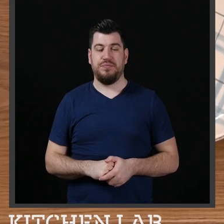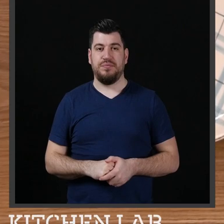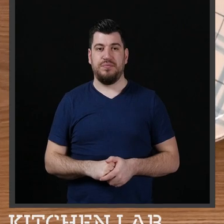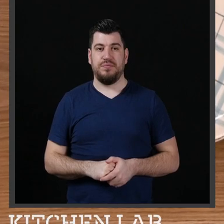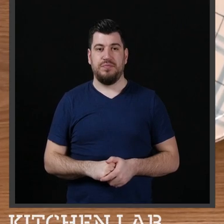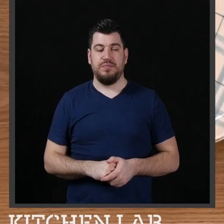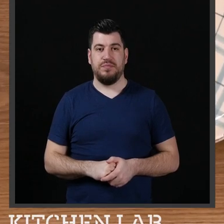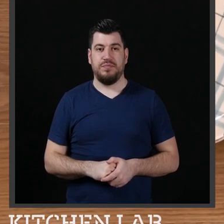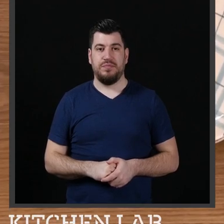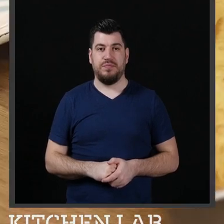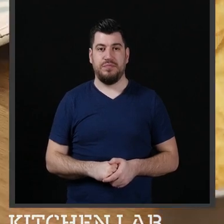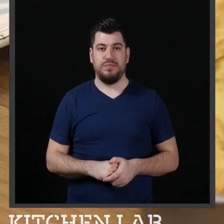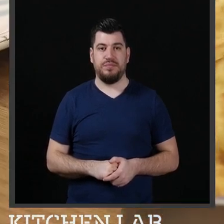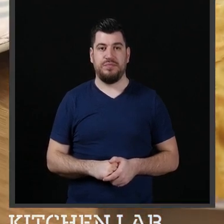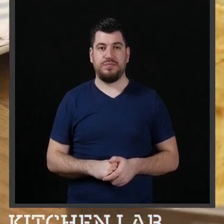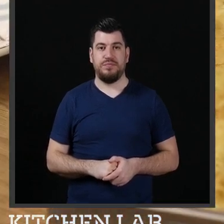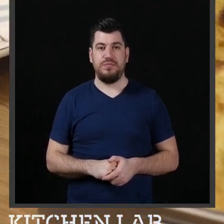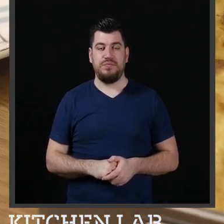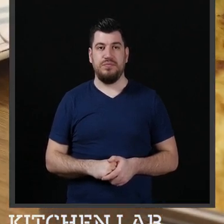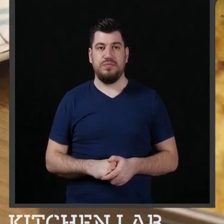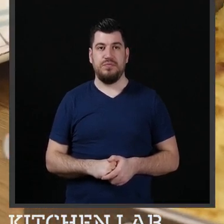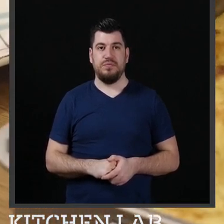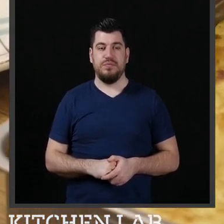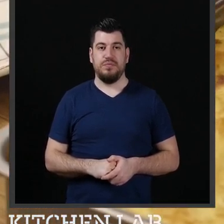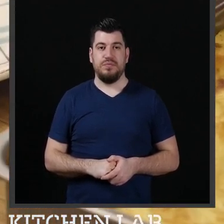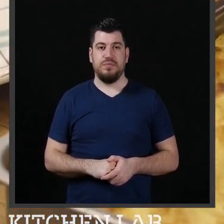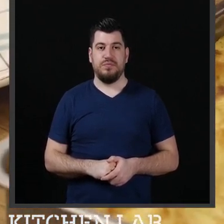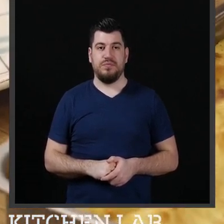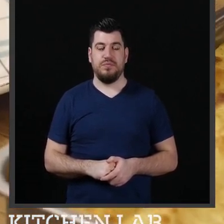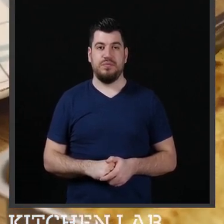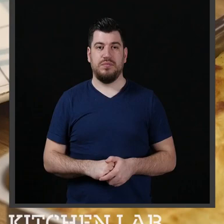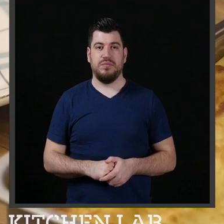το κομμάτι που θέλω να βγάλω. Και δεν θα το λυπηθώ. Κοιτάξτε εδώ.